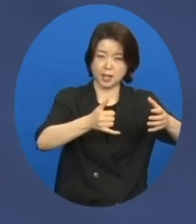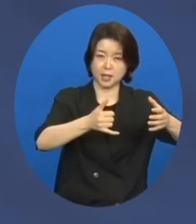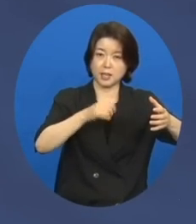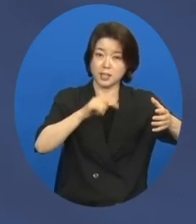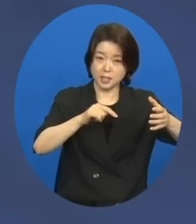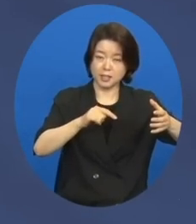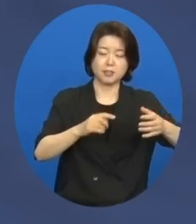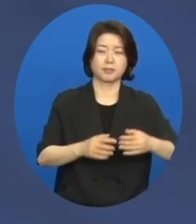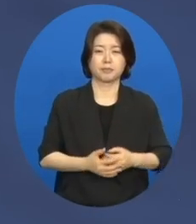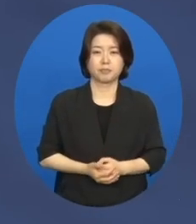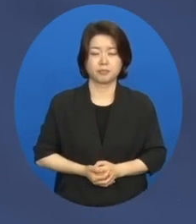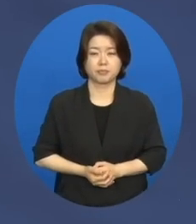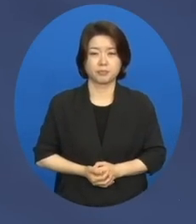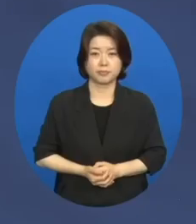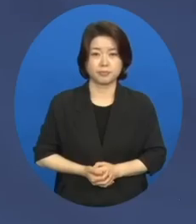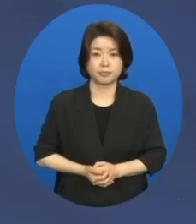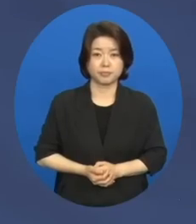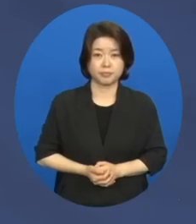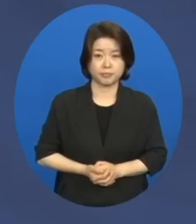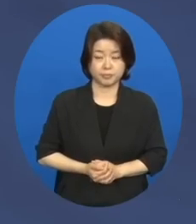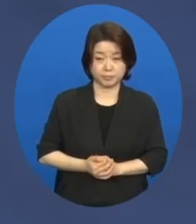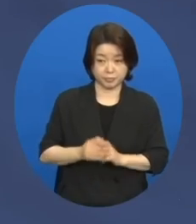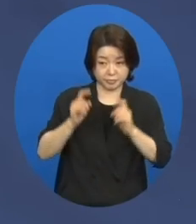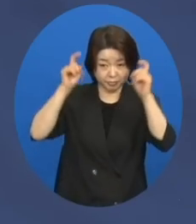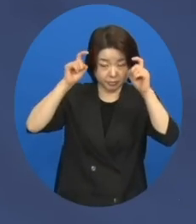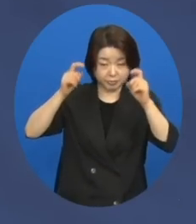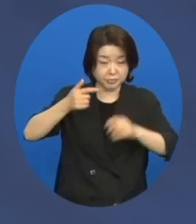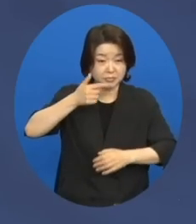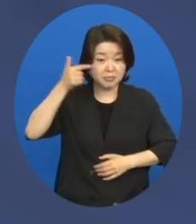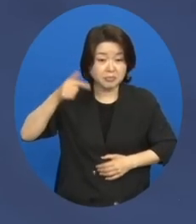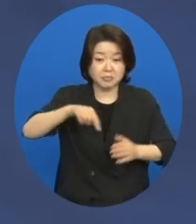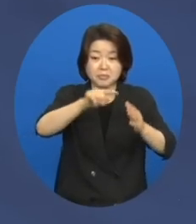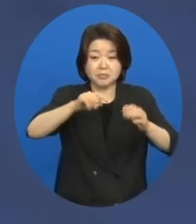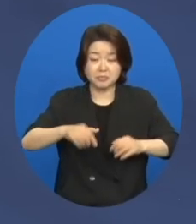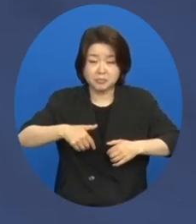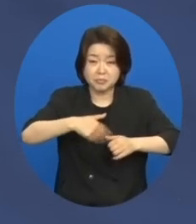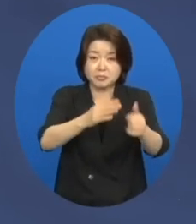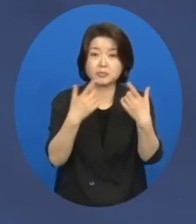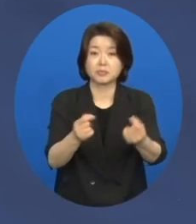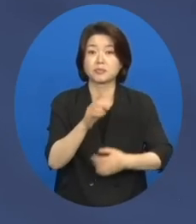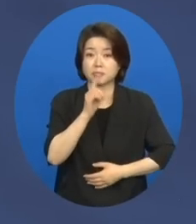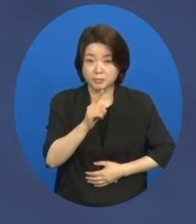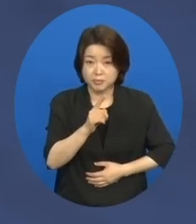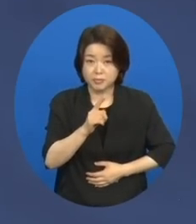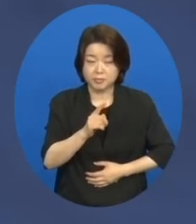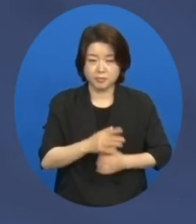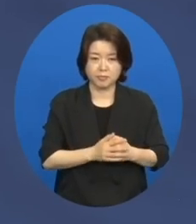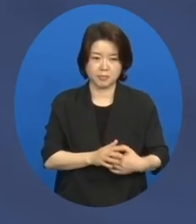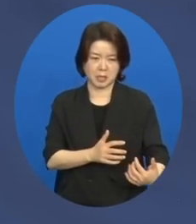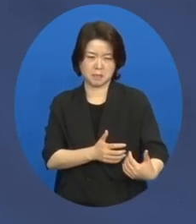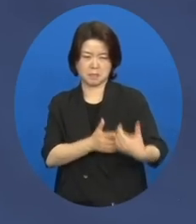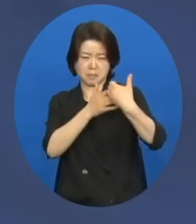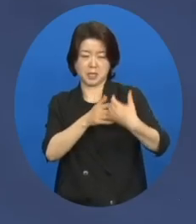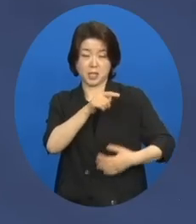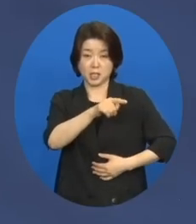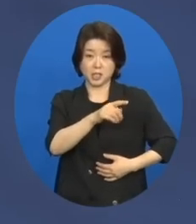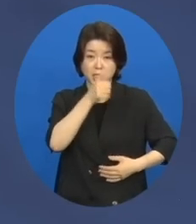참 양을 이리 가운데 보낸 것 같다고 말씀하시면서 이 저항적인